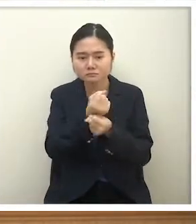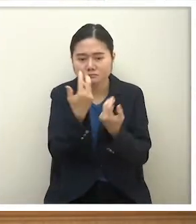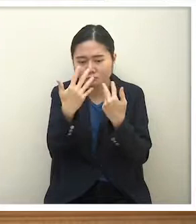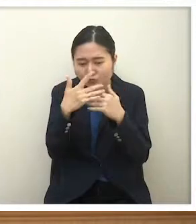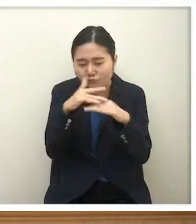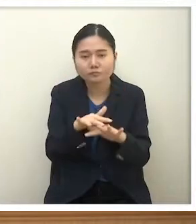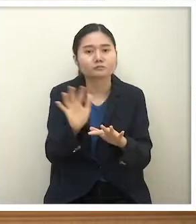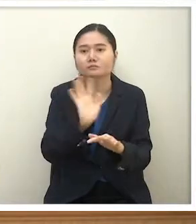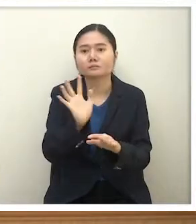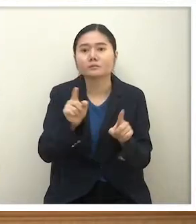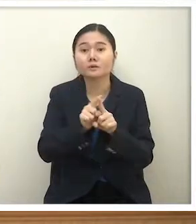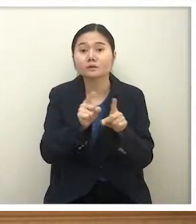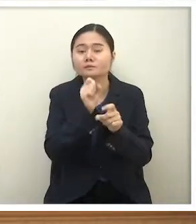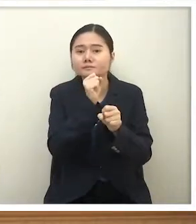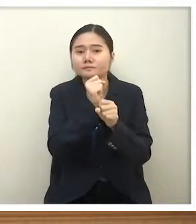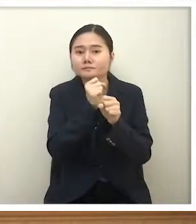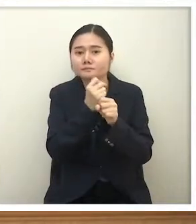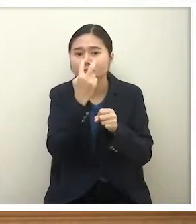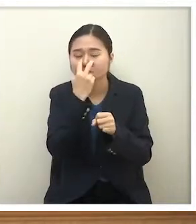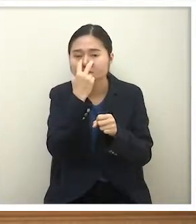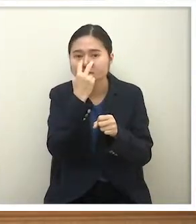นะครับใส่เป็นแบบว่า